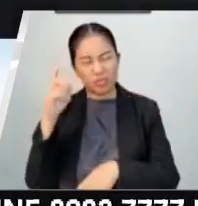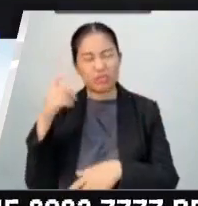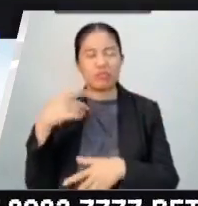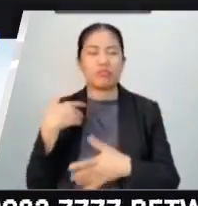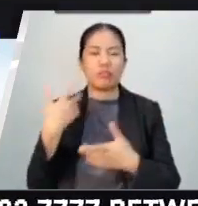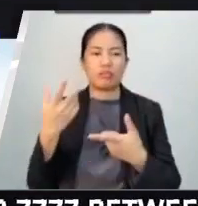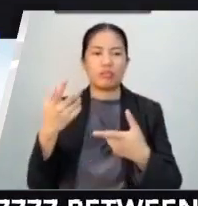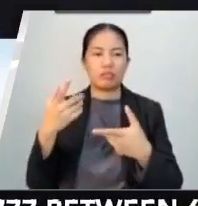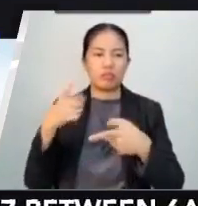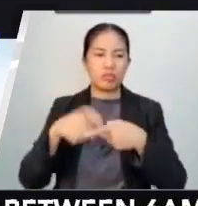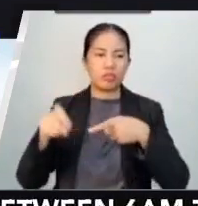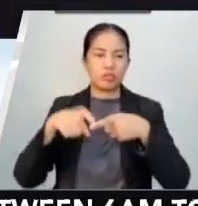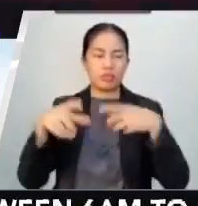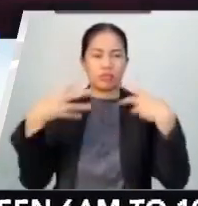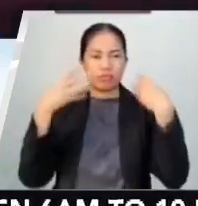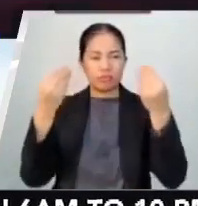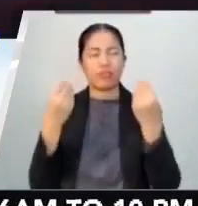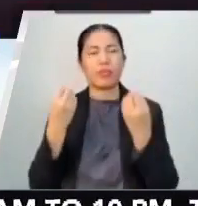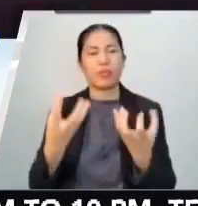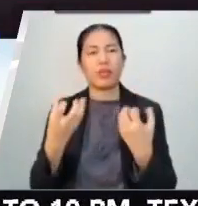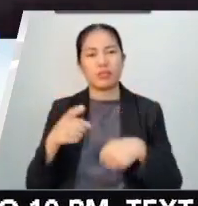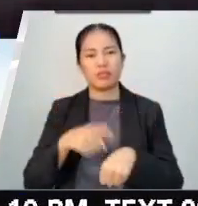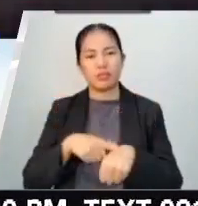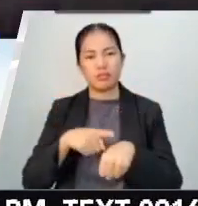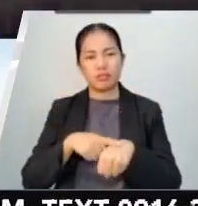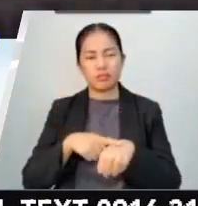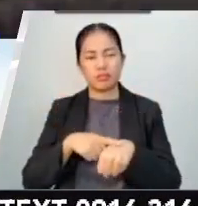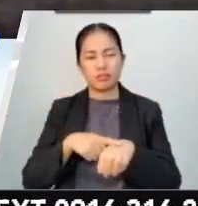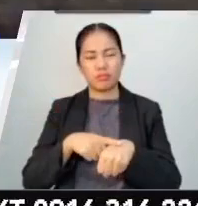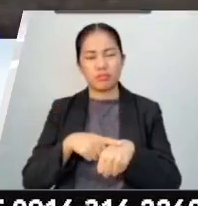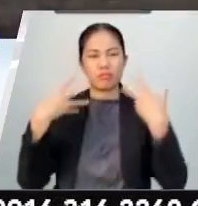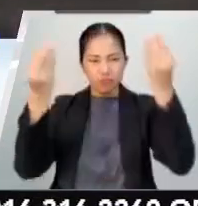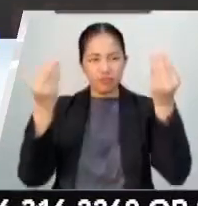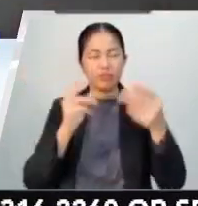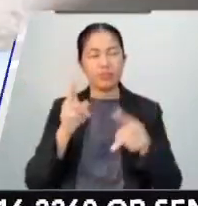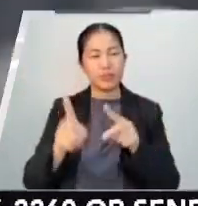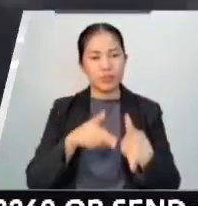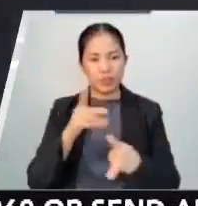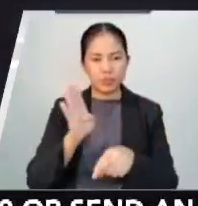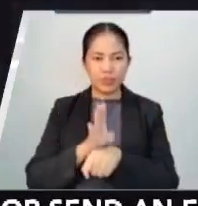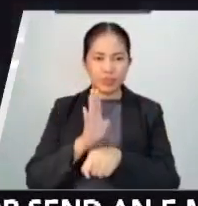ang supply ng kuryente, kaya ang mga residente at ilang negosyante na dismaya.